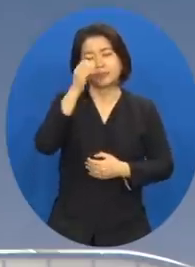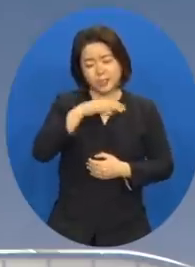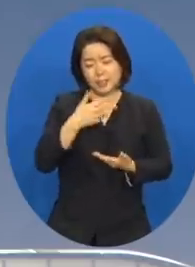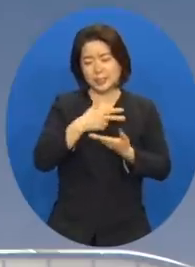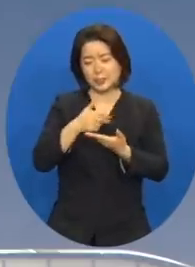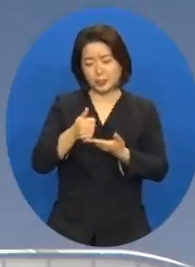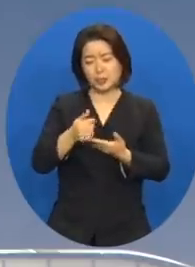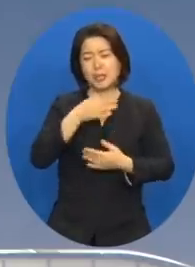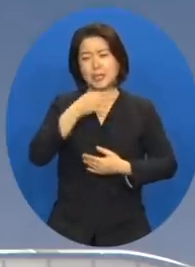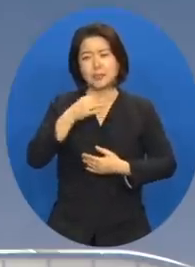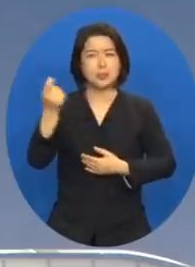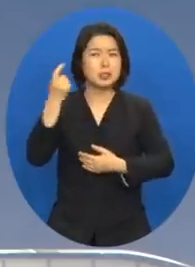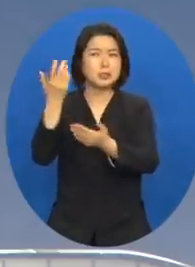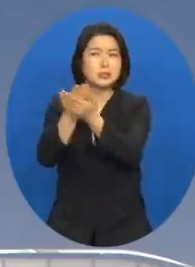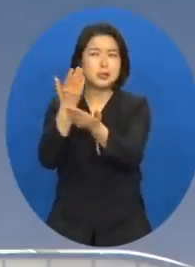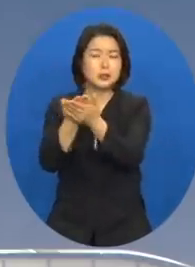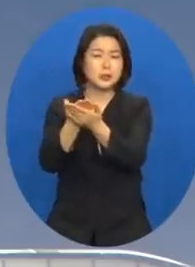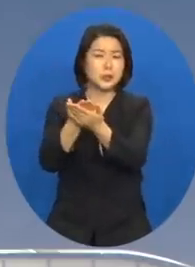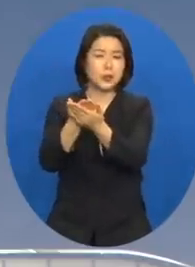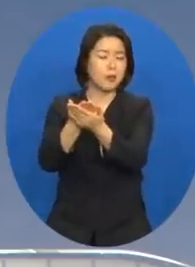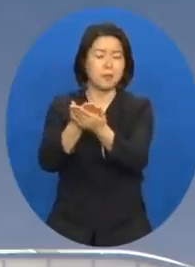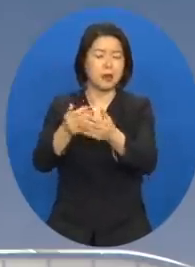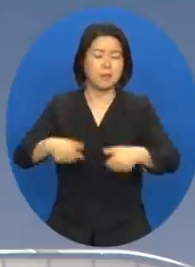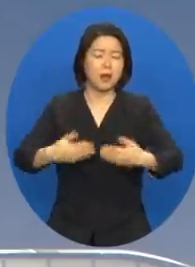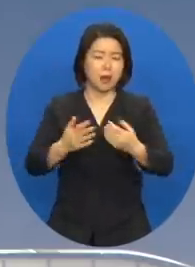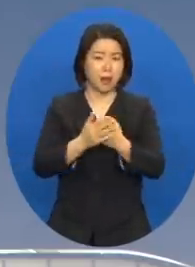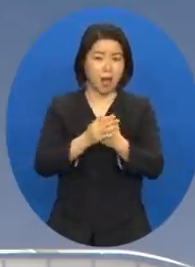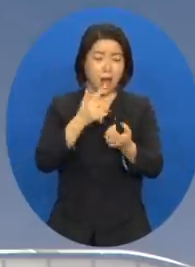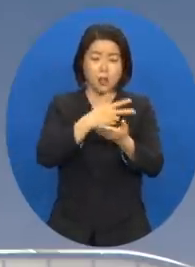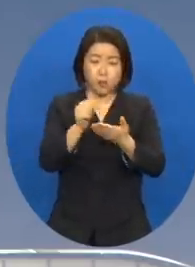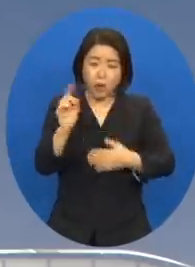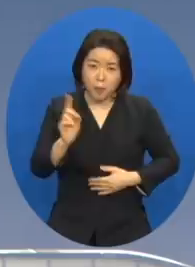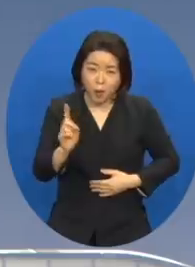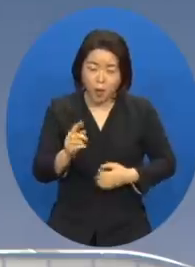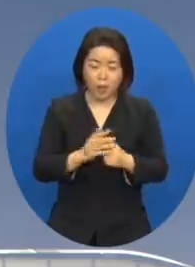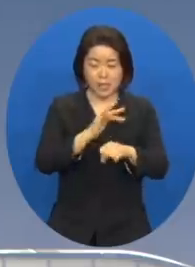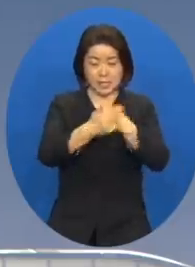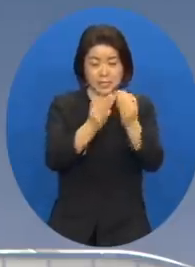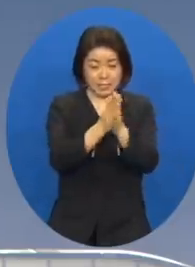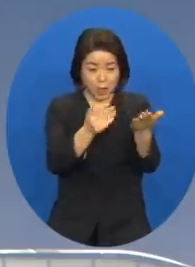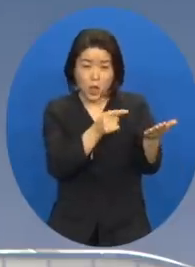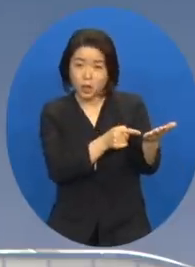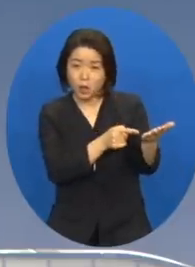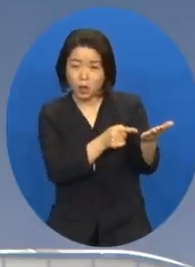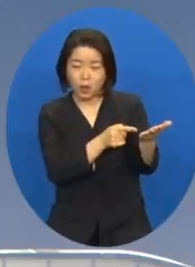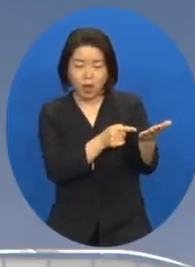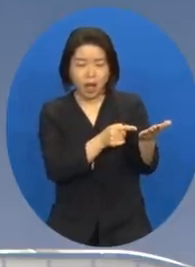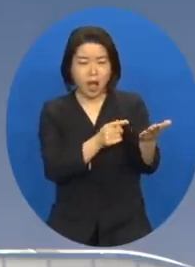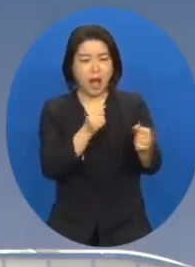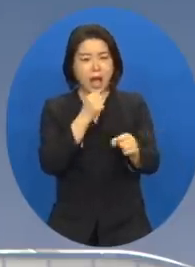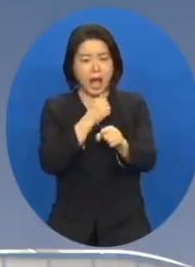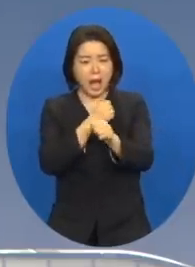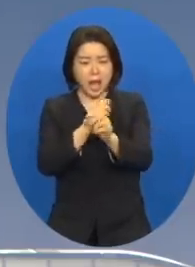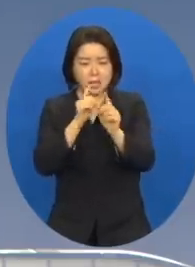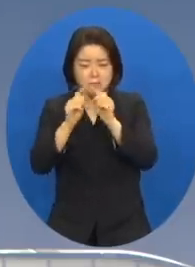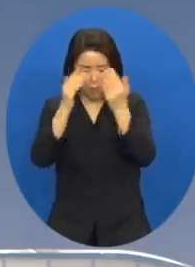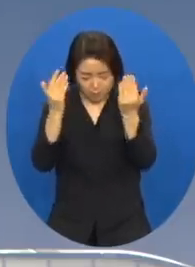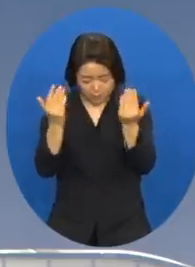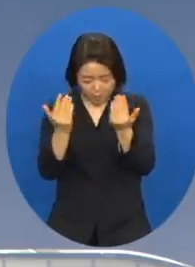음성 들려주세요 할 것도 없어요. 주님이 성경 말씀 속에 이미 하실 말씀 다